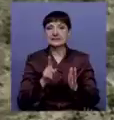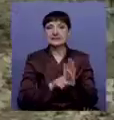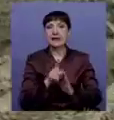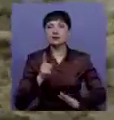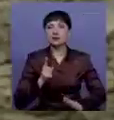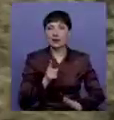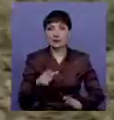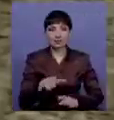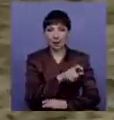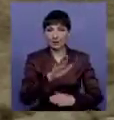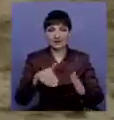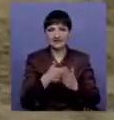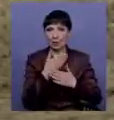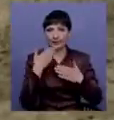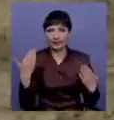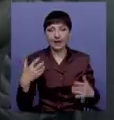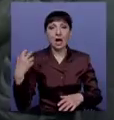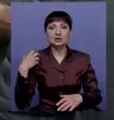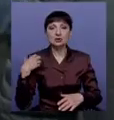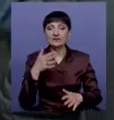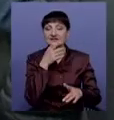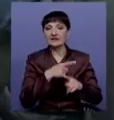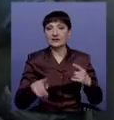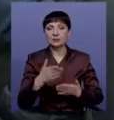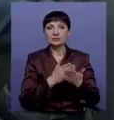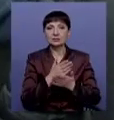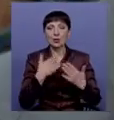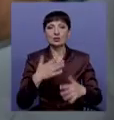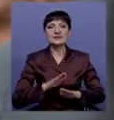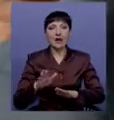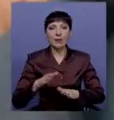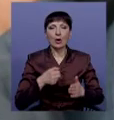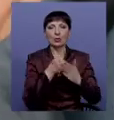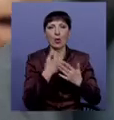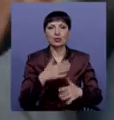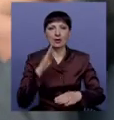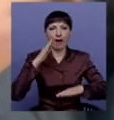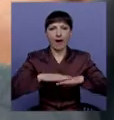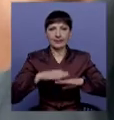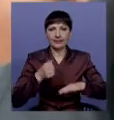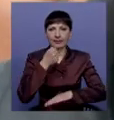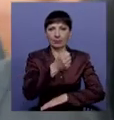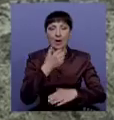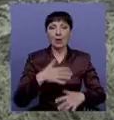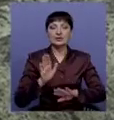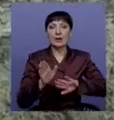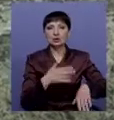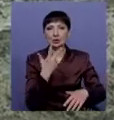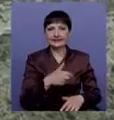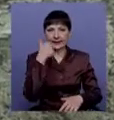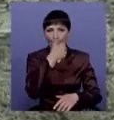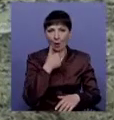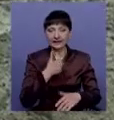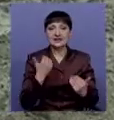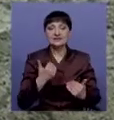на дороге как не было так и нет а чиновник за это время дослужился от заместителя до акима округа с того дня прошло уже три года и